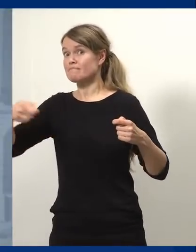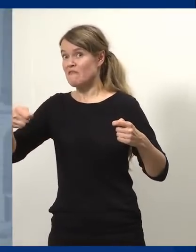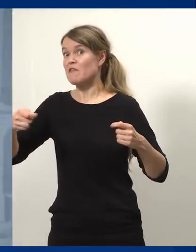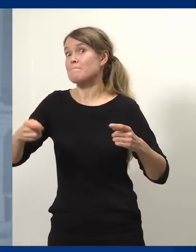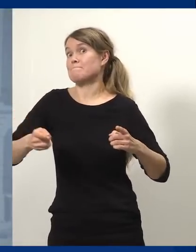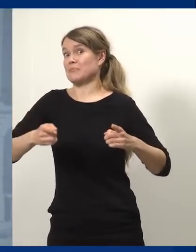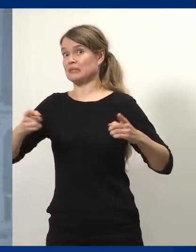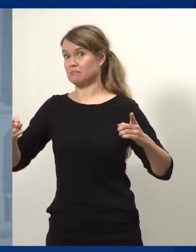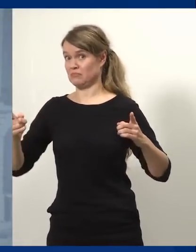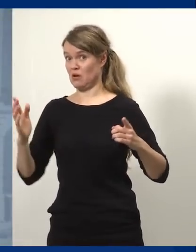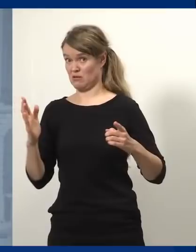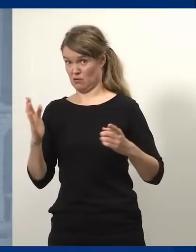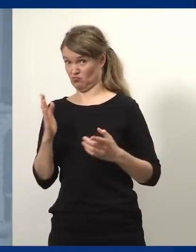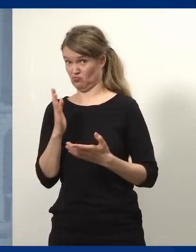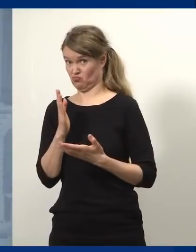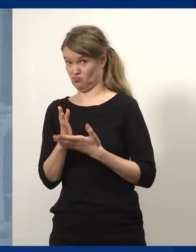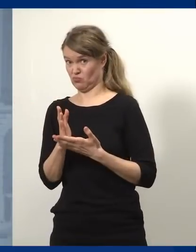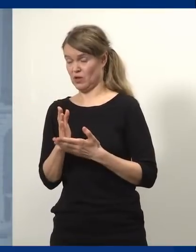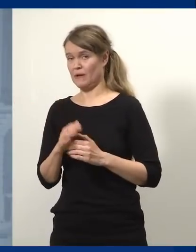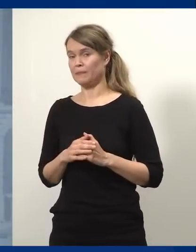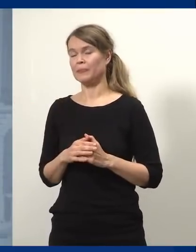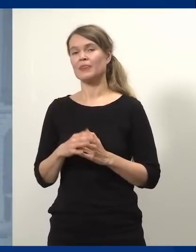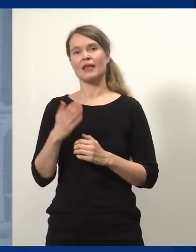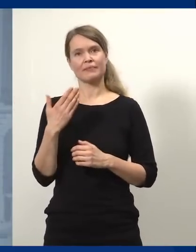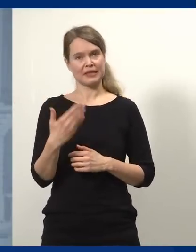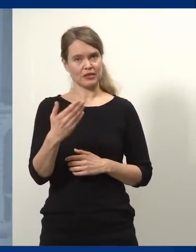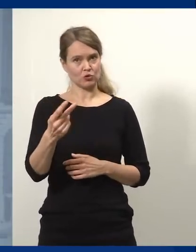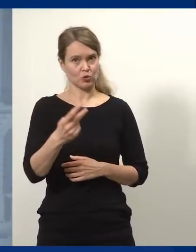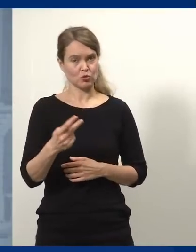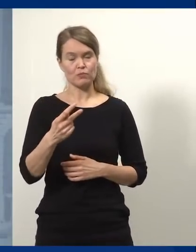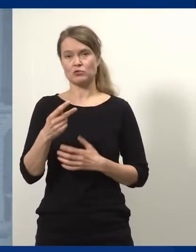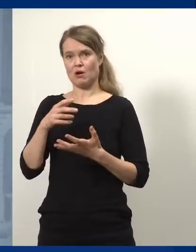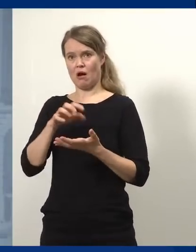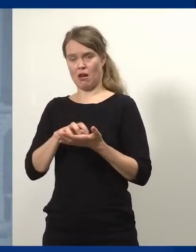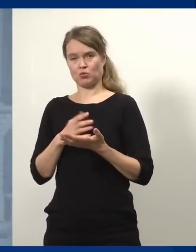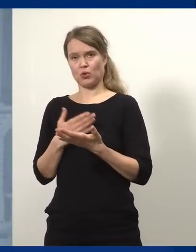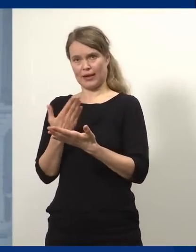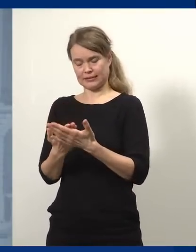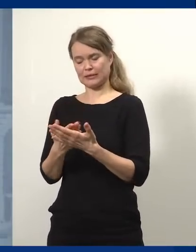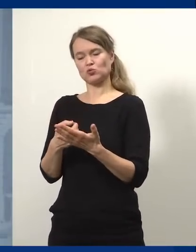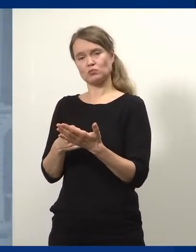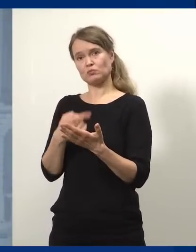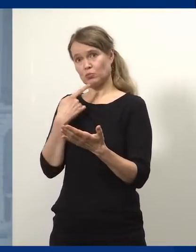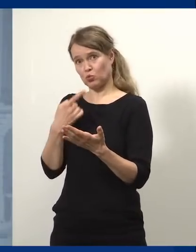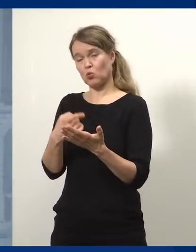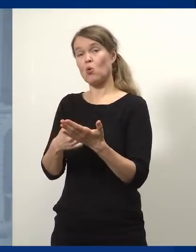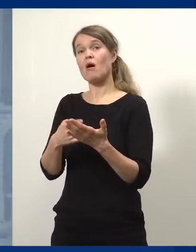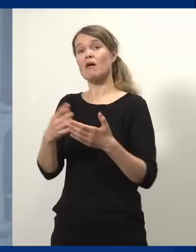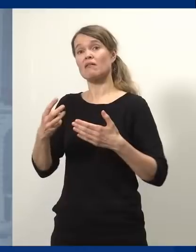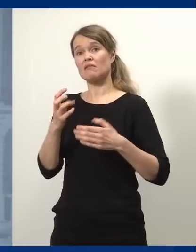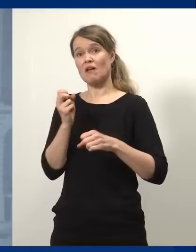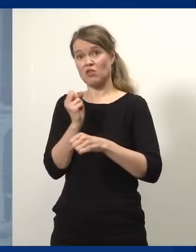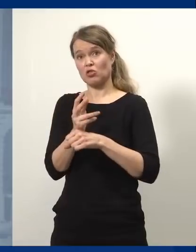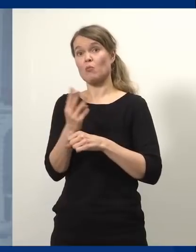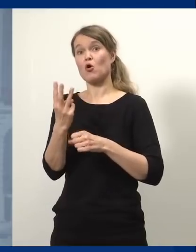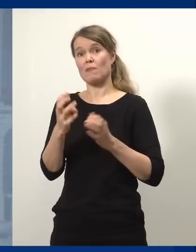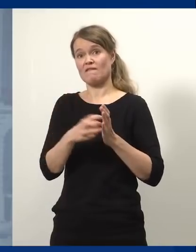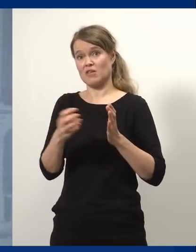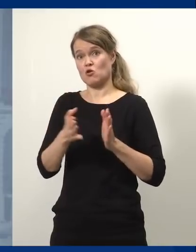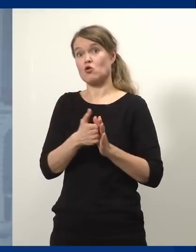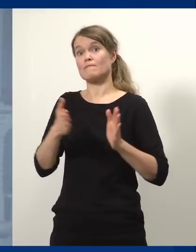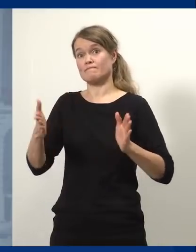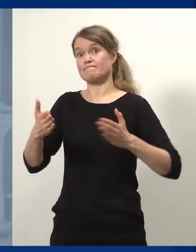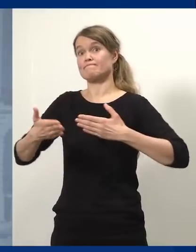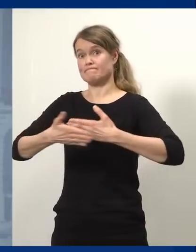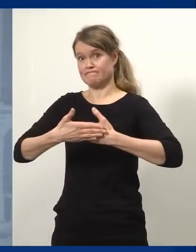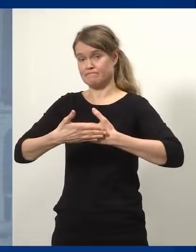Kiitoksia kysymyksestä. Hallituksen esitys lähtee siitä, että ravintolat suljettaisiin 3 viikoksi. Sinä aikana, kun